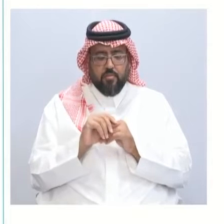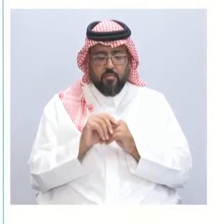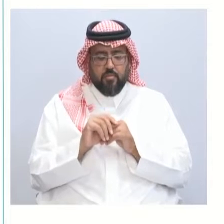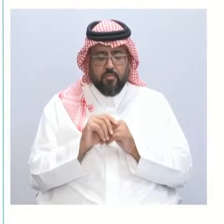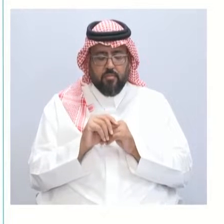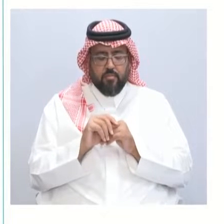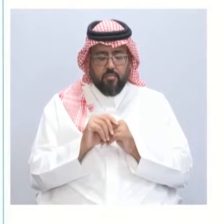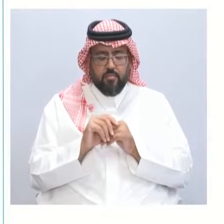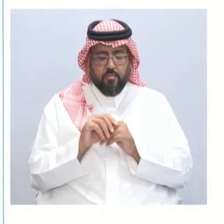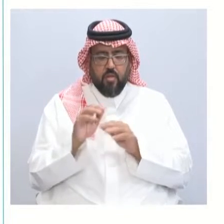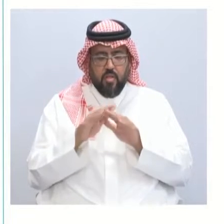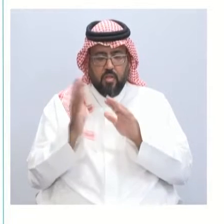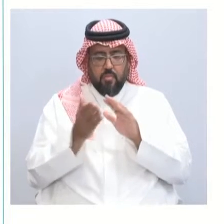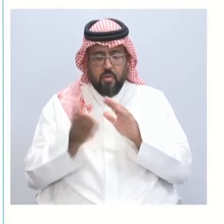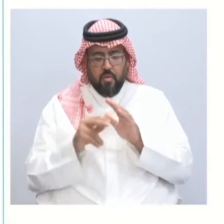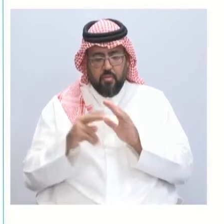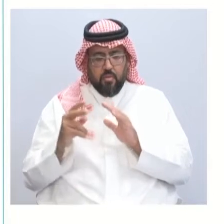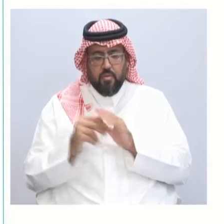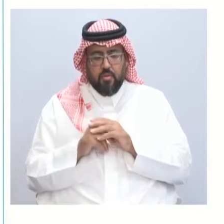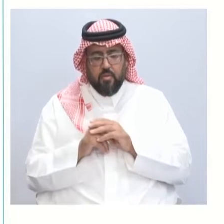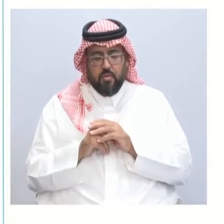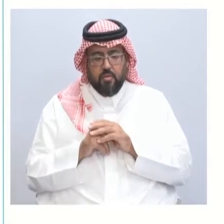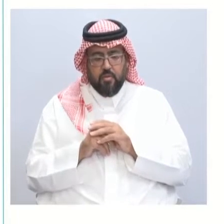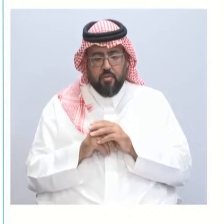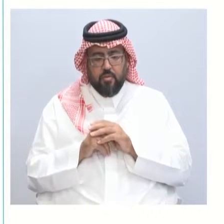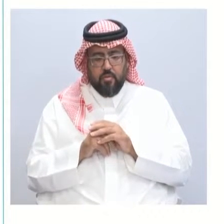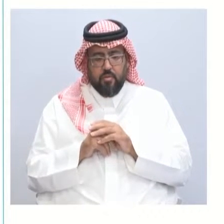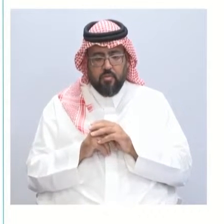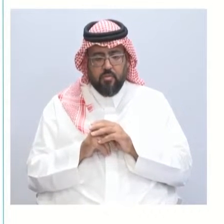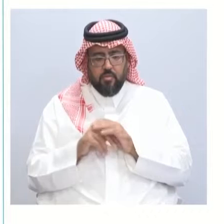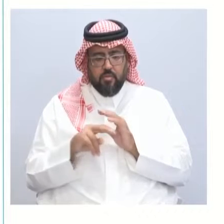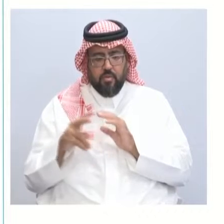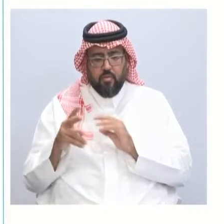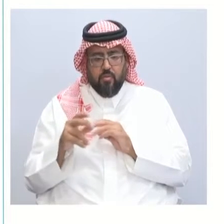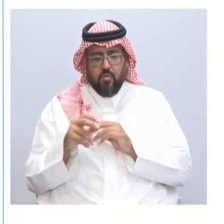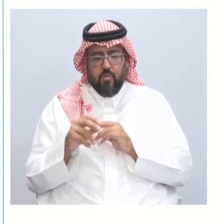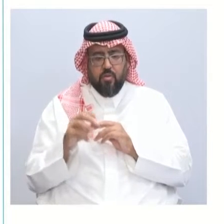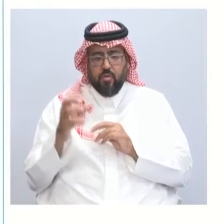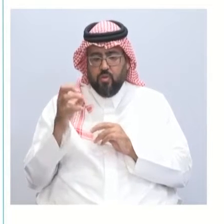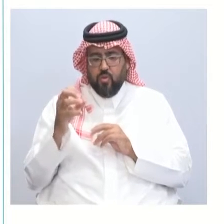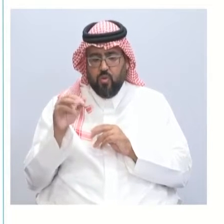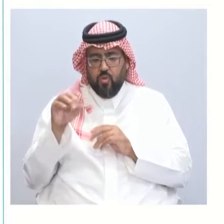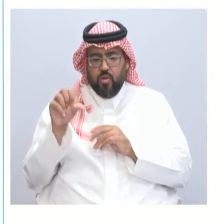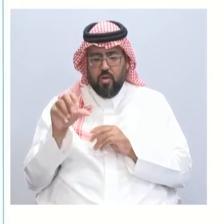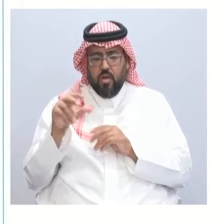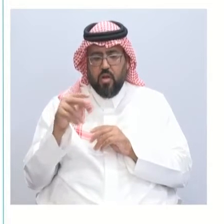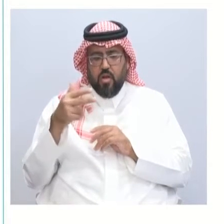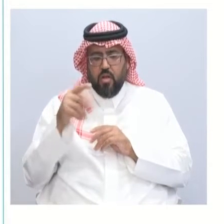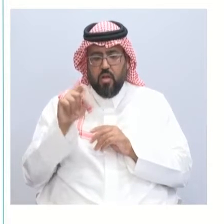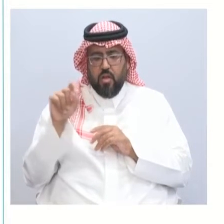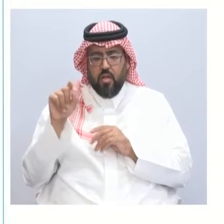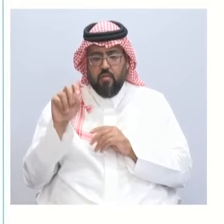بتكوينات وطبقاته المتعدده وبتنوع صخور الغلاف